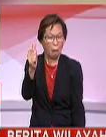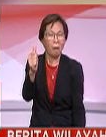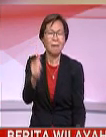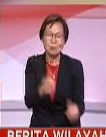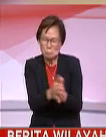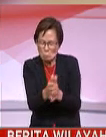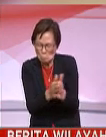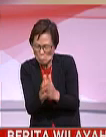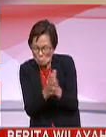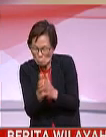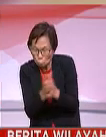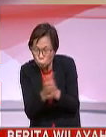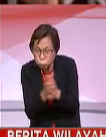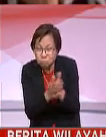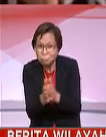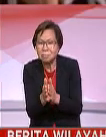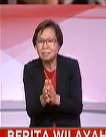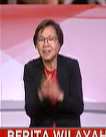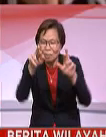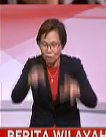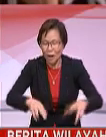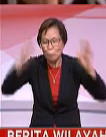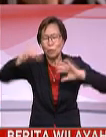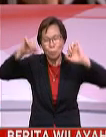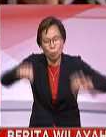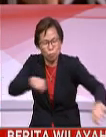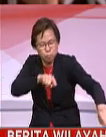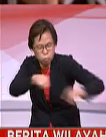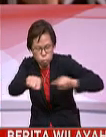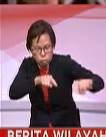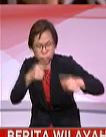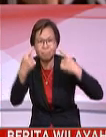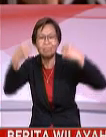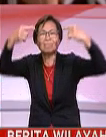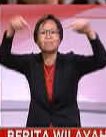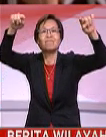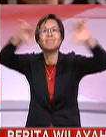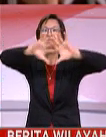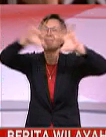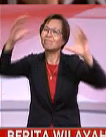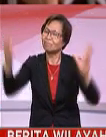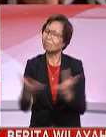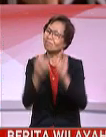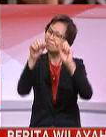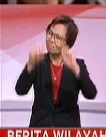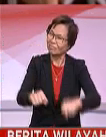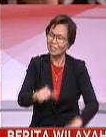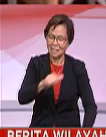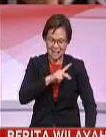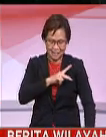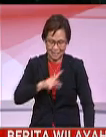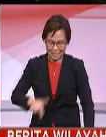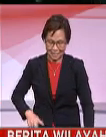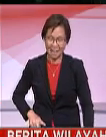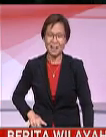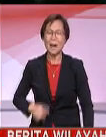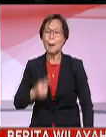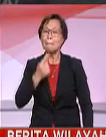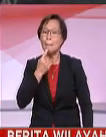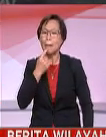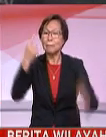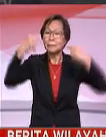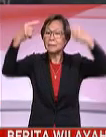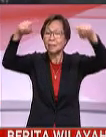dan usaha yang bersungguh-sungguh, rakyat Malaysia mampu bersaing dan berjaya di persada dunia. Al-Sultan Abdullah juga